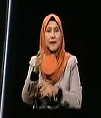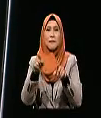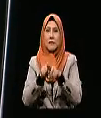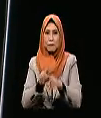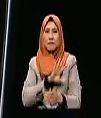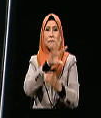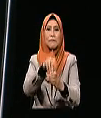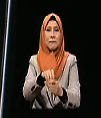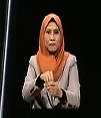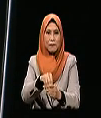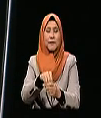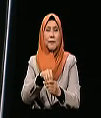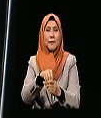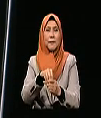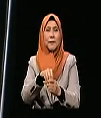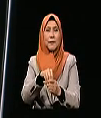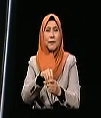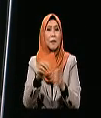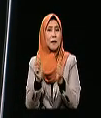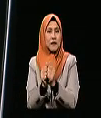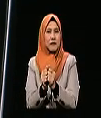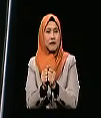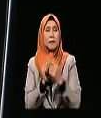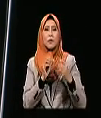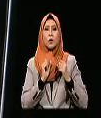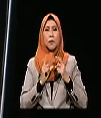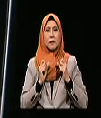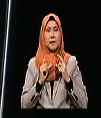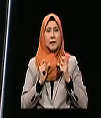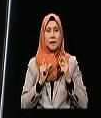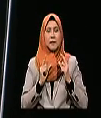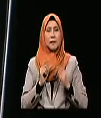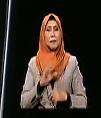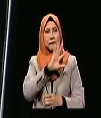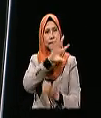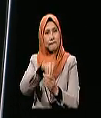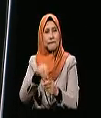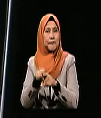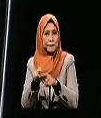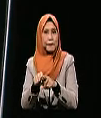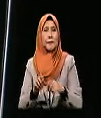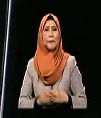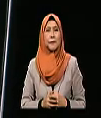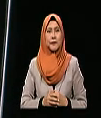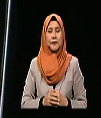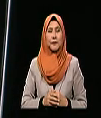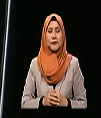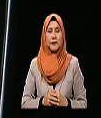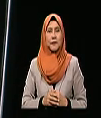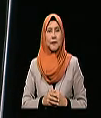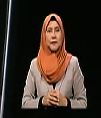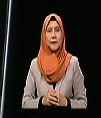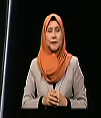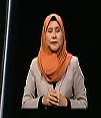samakan mereka ni dengan apa tu pihak swasta. Jadi pihak swasta kena dilibatkan di bersama. Perhatian yang